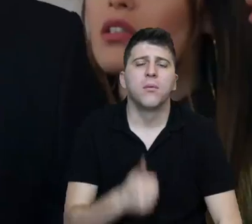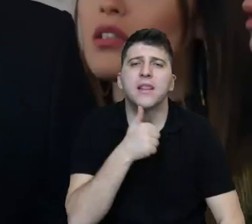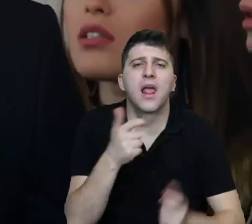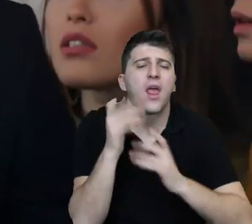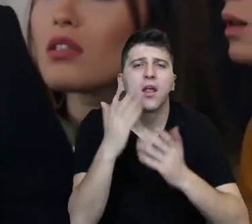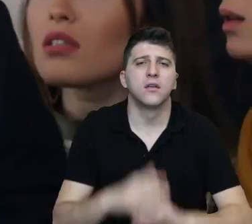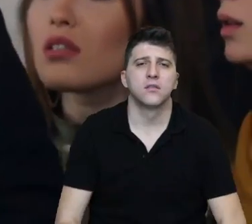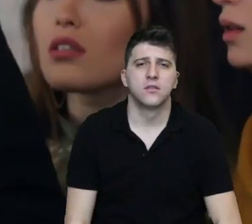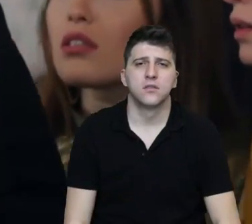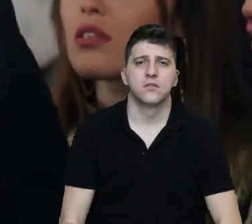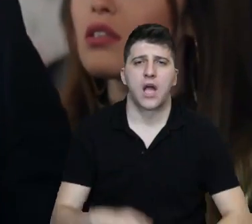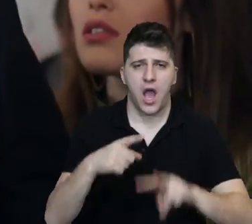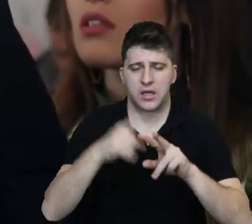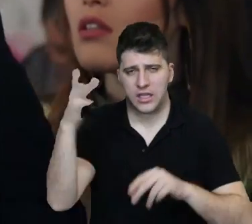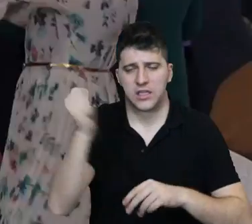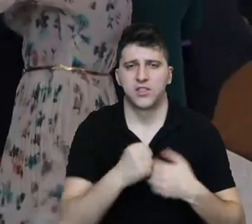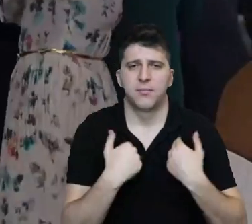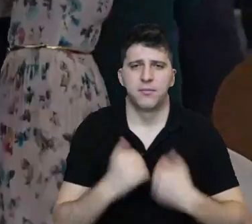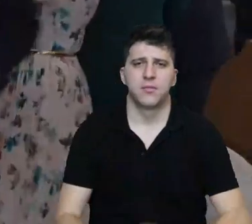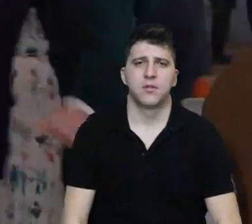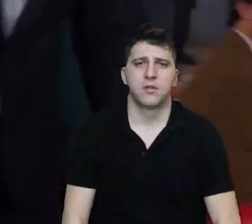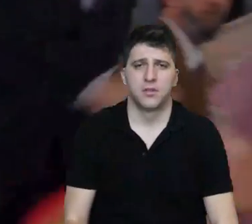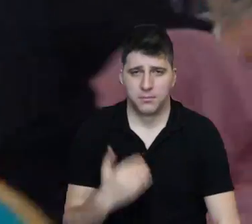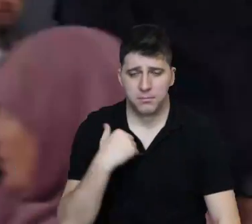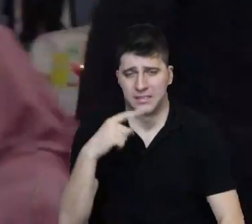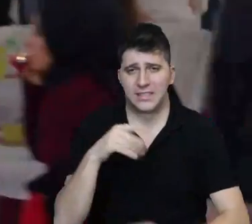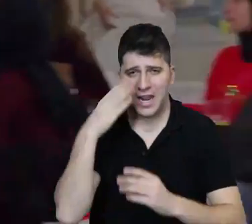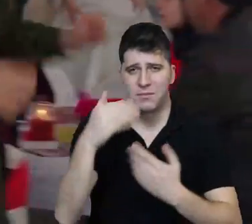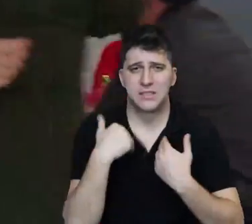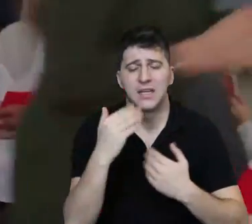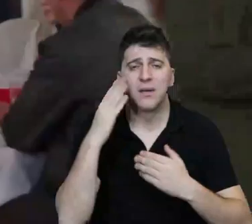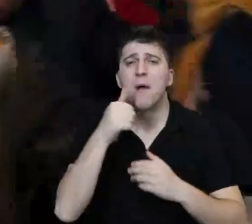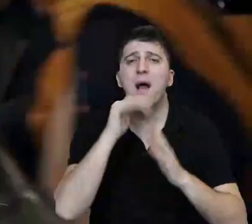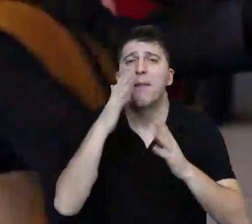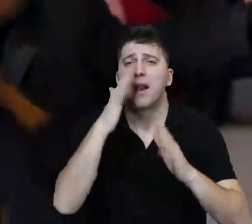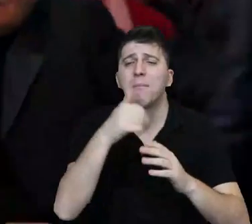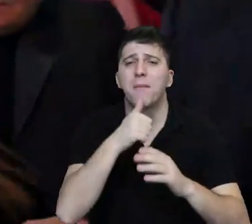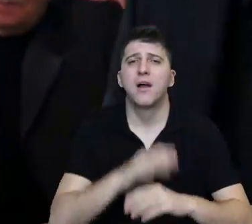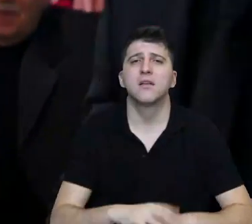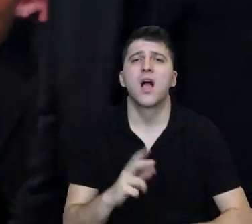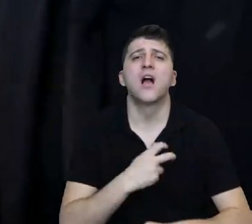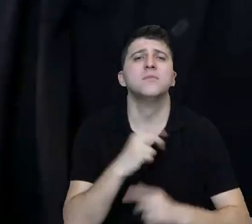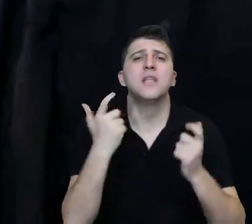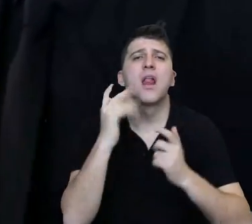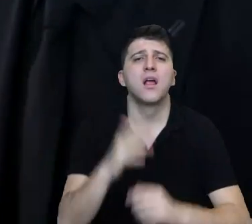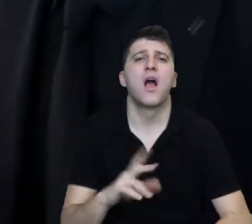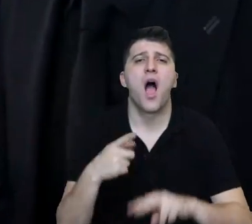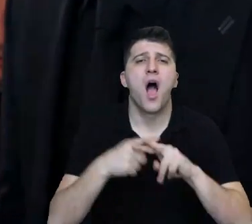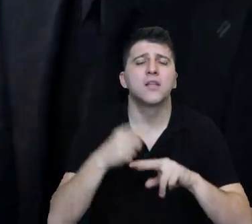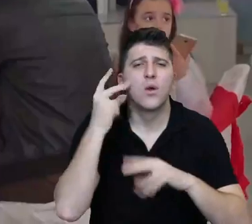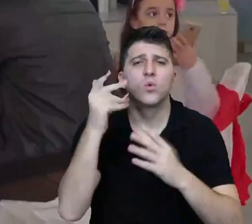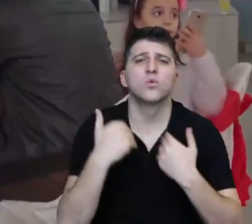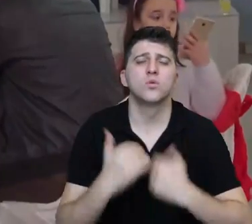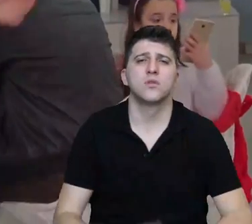Nereye? Arda'yı getirmeye. Piste gelelim. Ben de geliyorum baba. Aralım. Siz nereye ya? Arda'yı